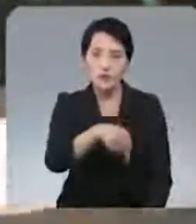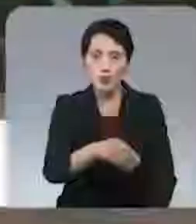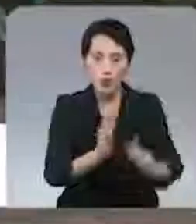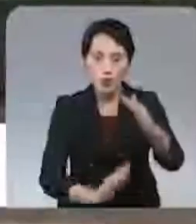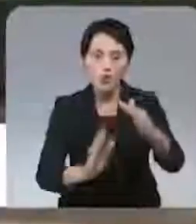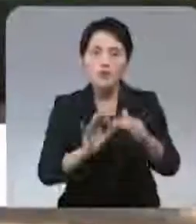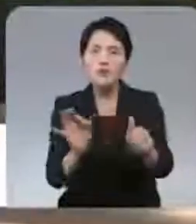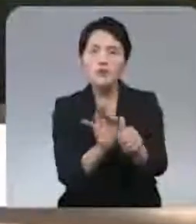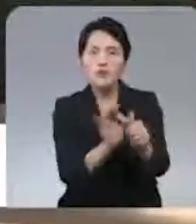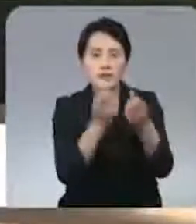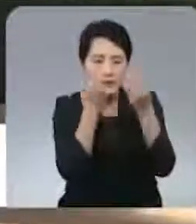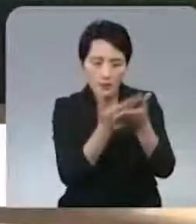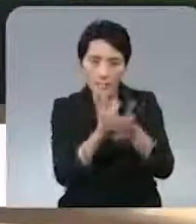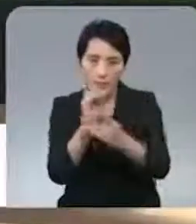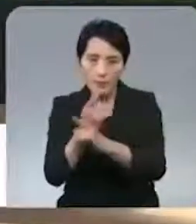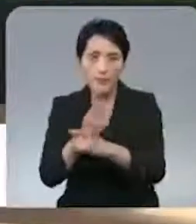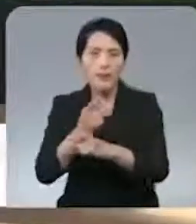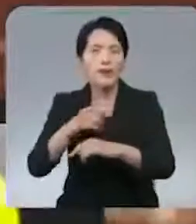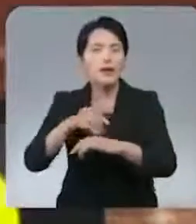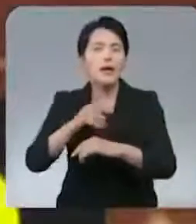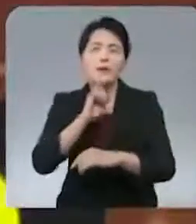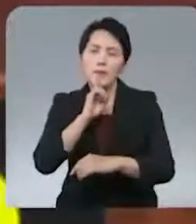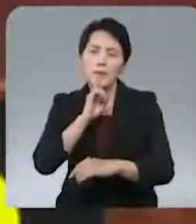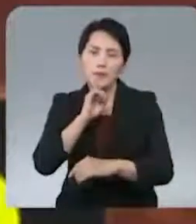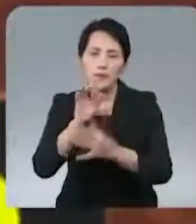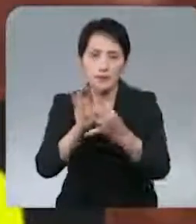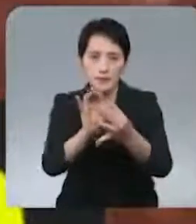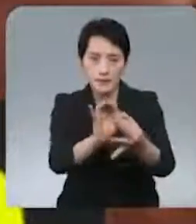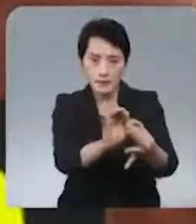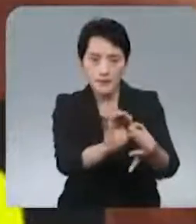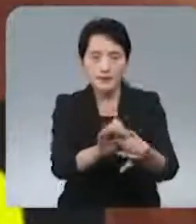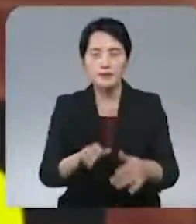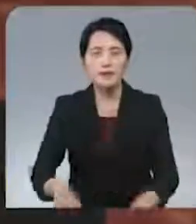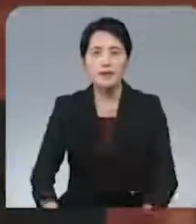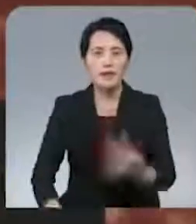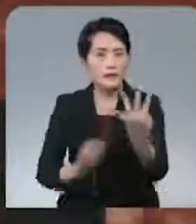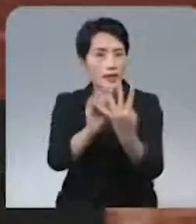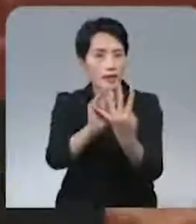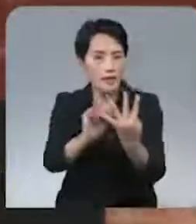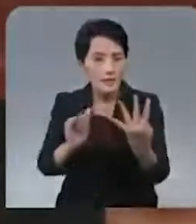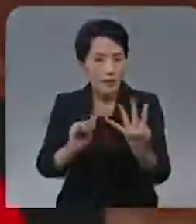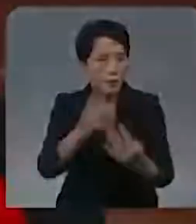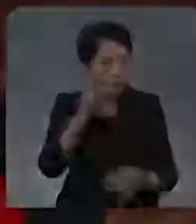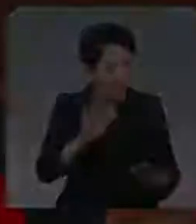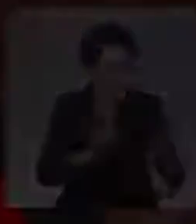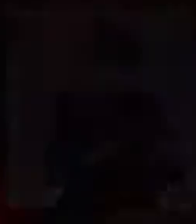持。安哲秀则在宣布撤回与尹锡悦单一化提议后，前往弘大拉票。